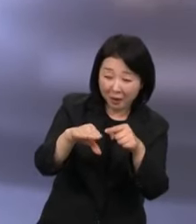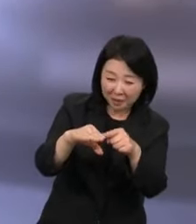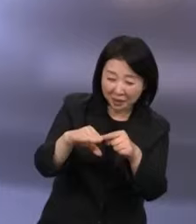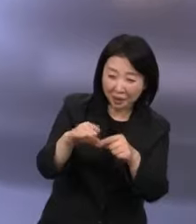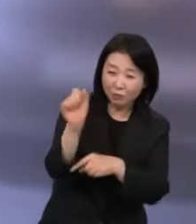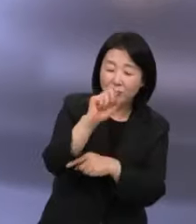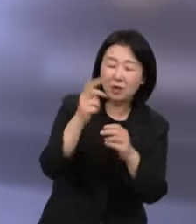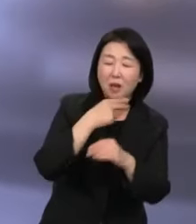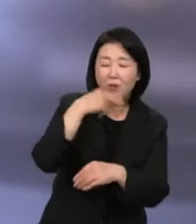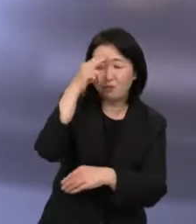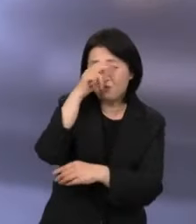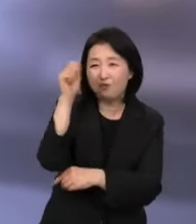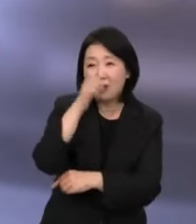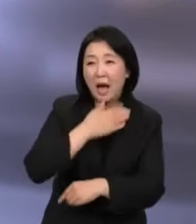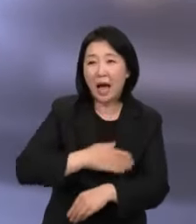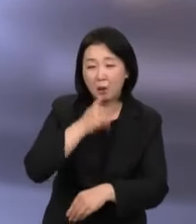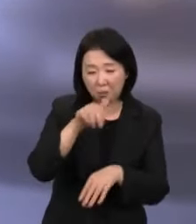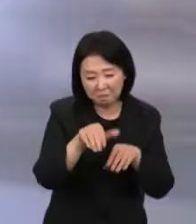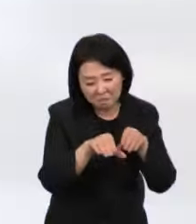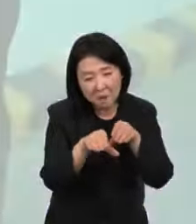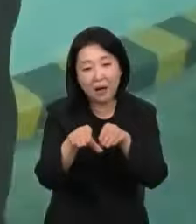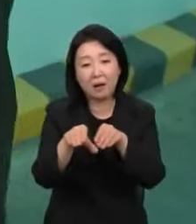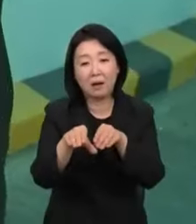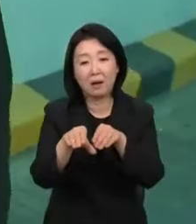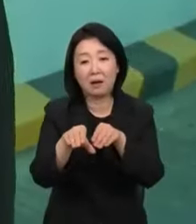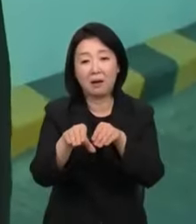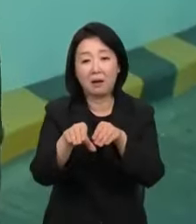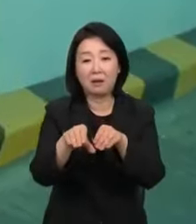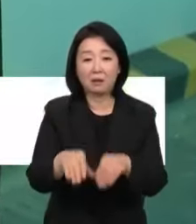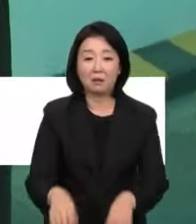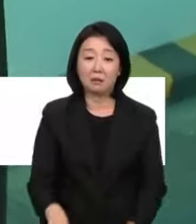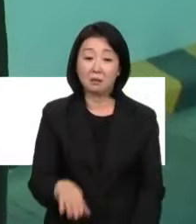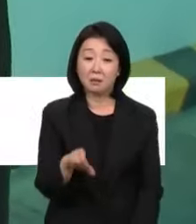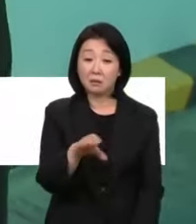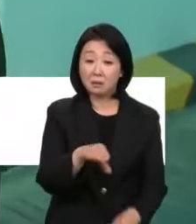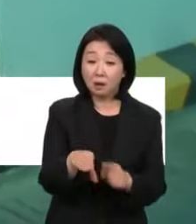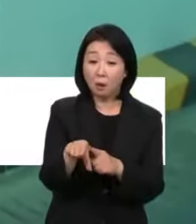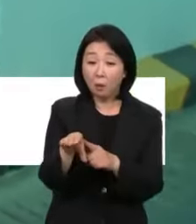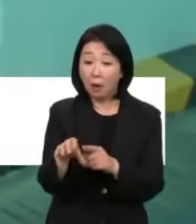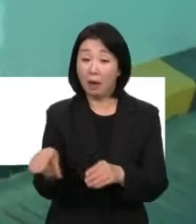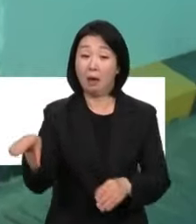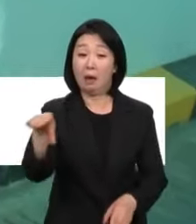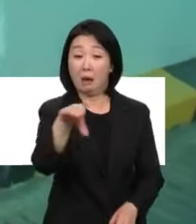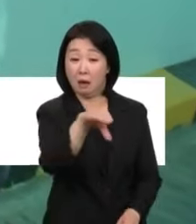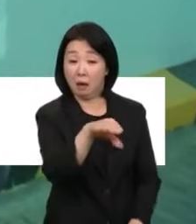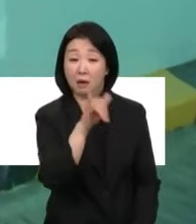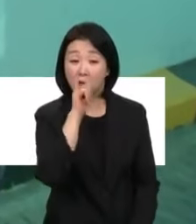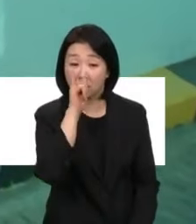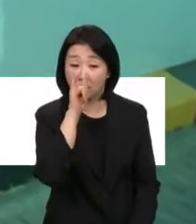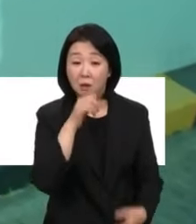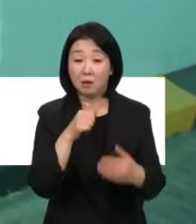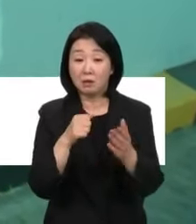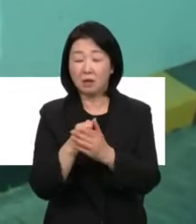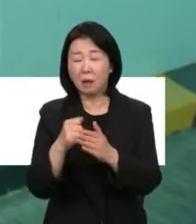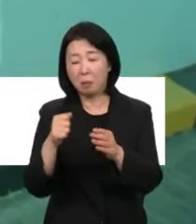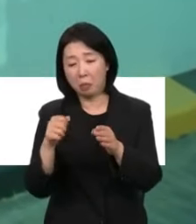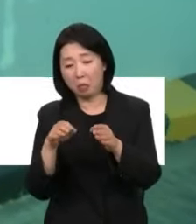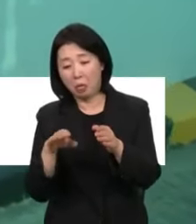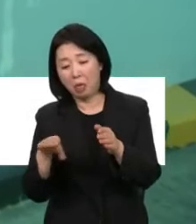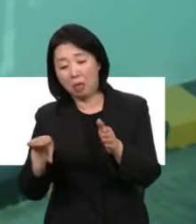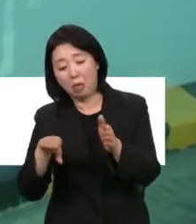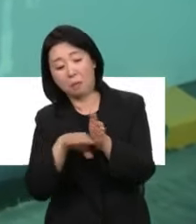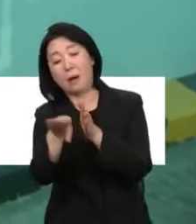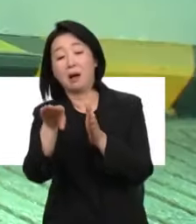운전자가 음주운전을 한 걸 알고 따라왔습니다. 차가 이쪽으로 회전을 하면서 이쪽으로 들어갔을 거니까 차가 많이 망가졌다는